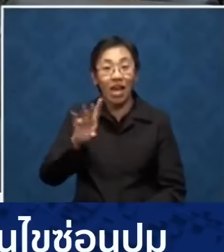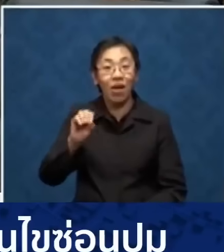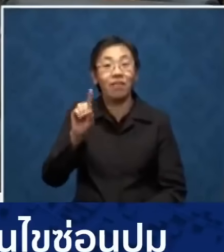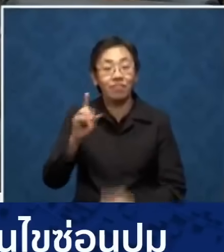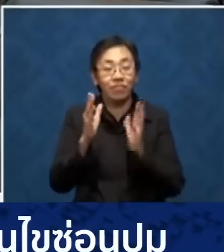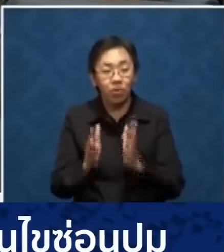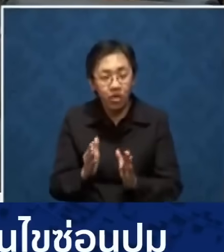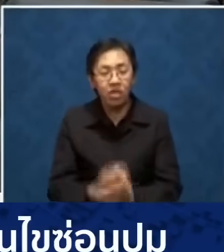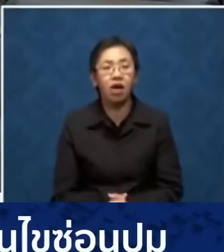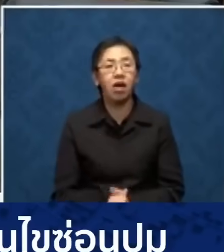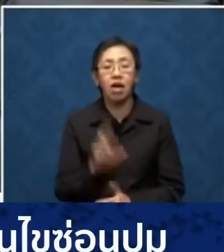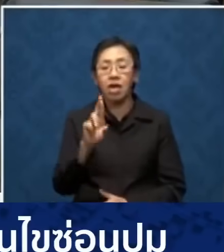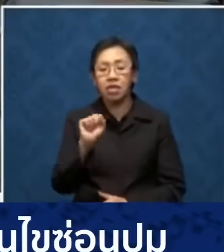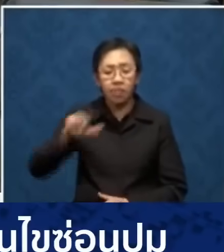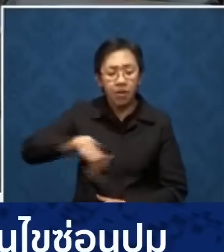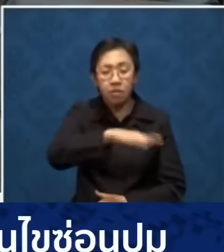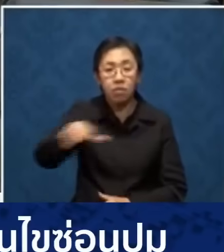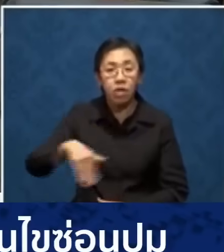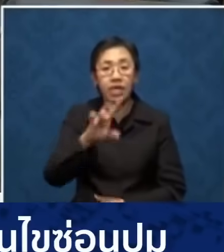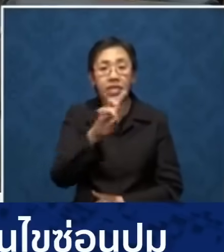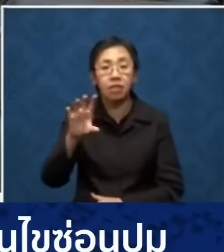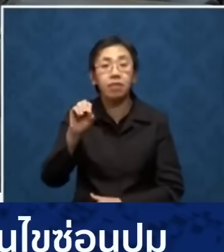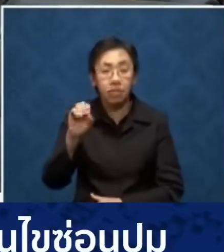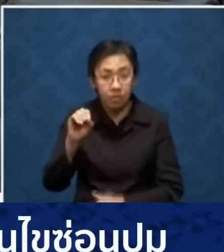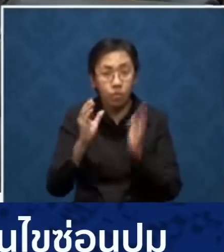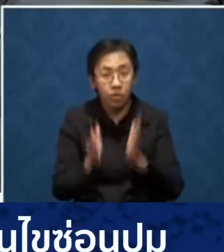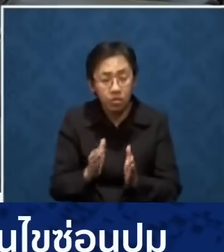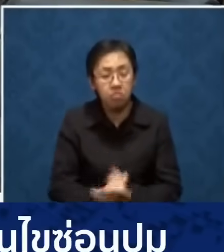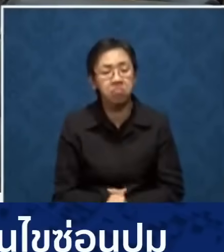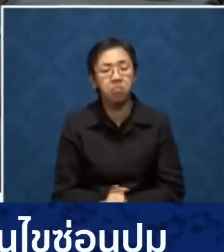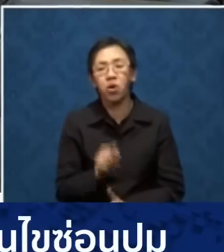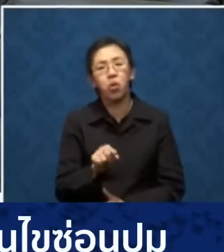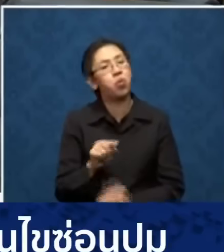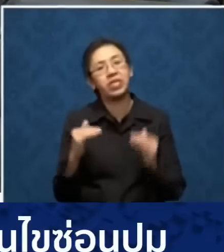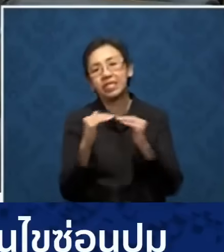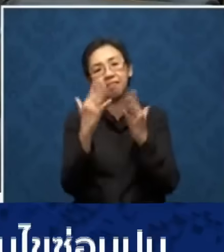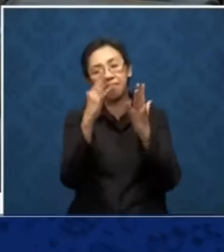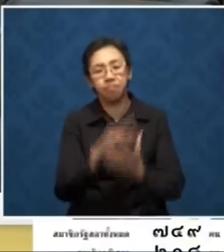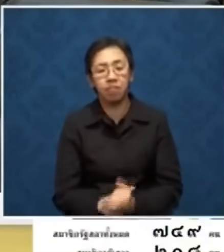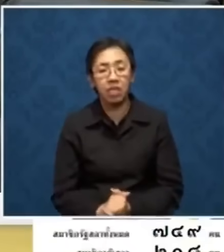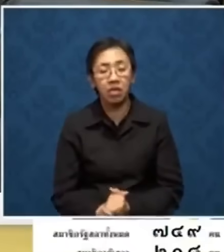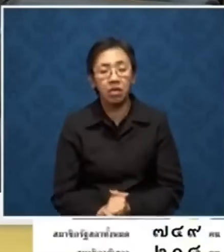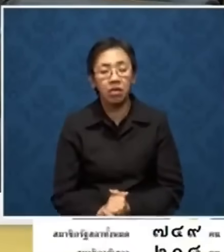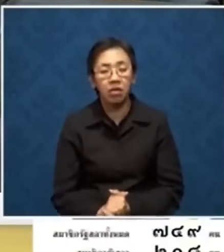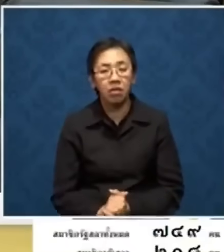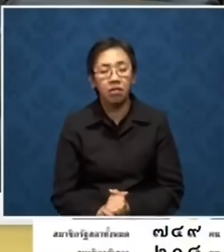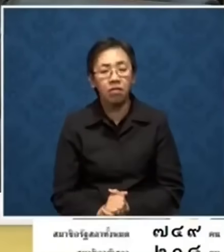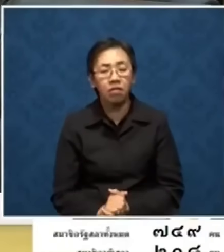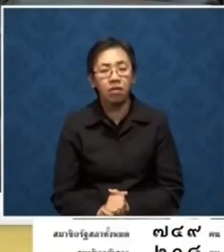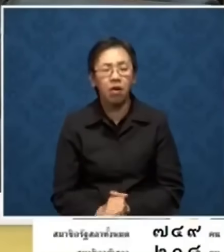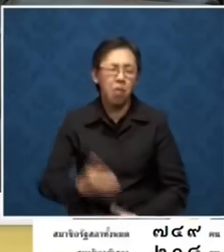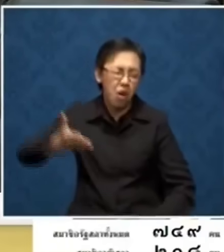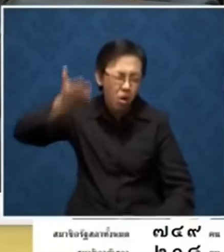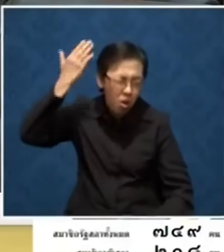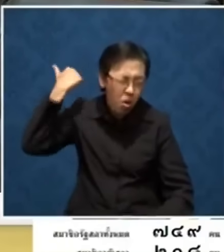ศรีปานส.ส.สงขลาพรรครวมไทยสร้างชาติก็ยืนยันอย่างชัดเจนนะครับว่าจะรักษาสถาบันหลักของชาติไม่สนับสนุนพรรคการเมือง